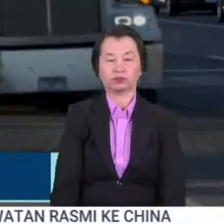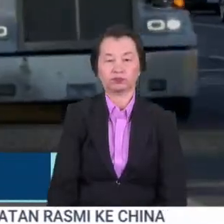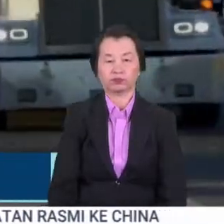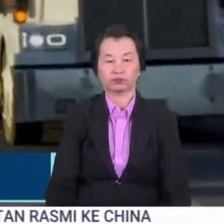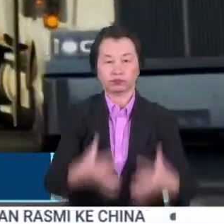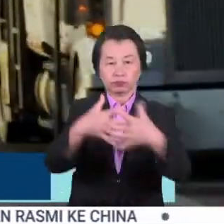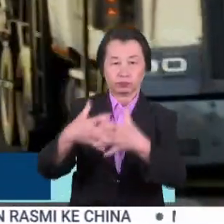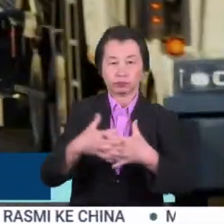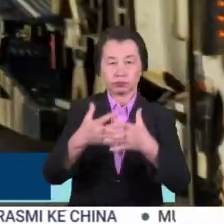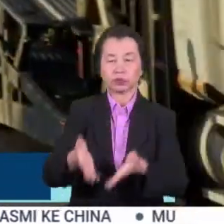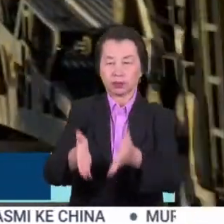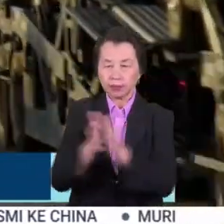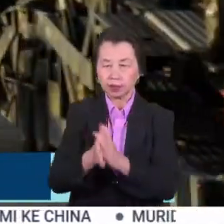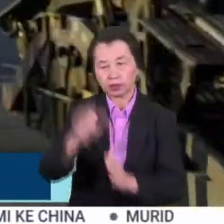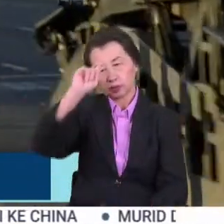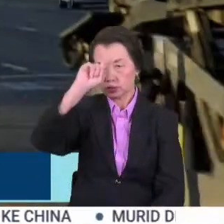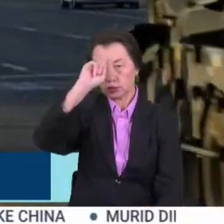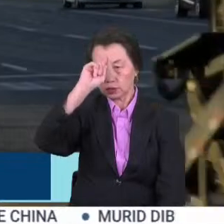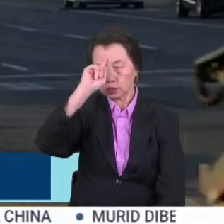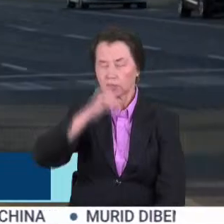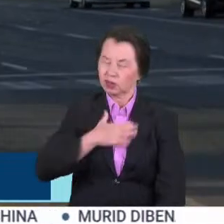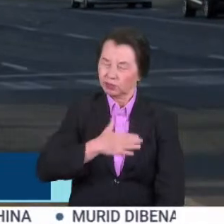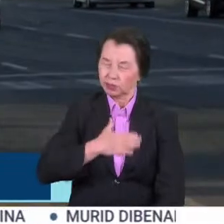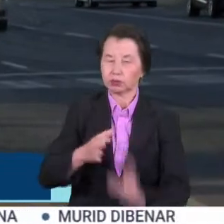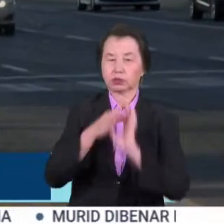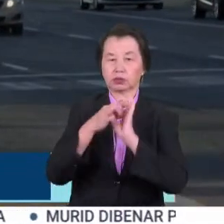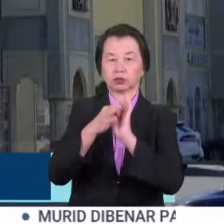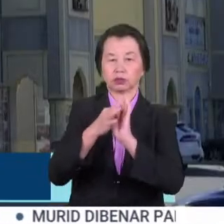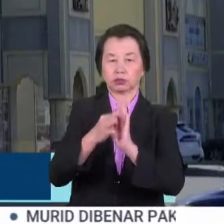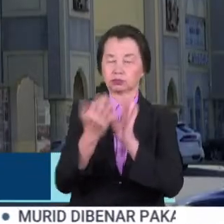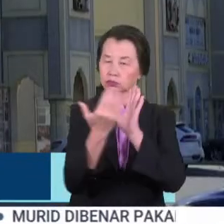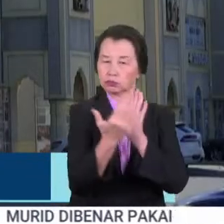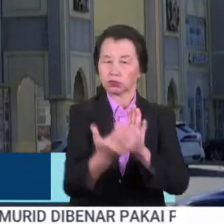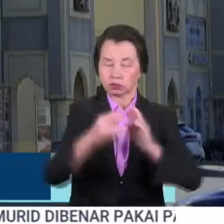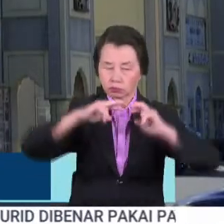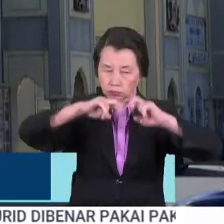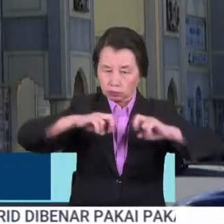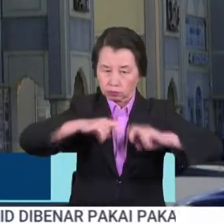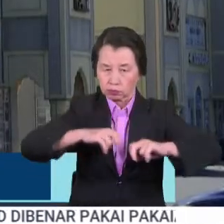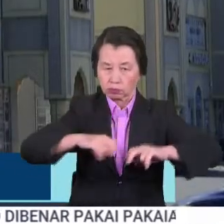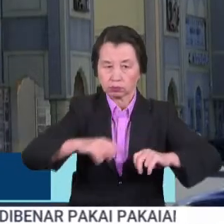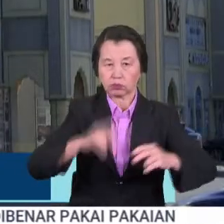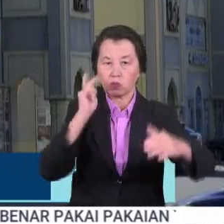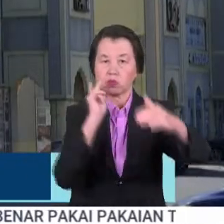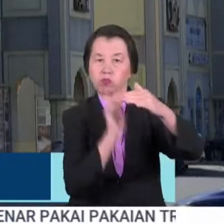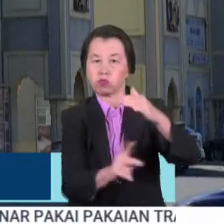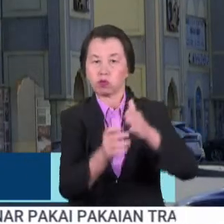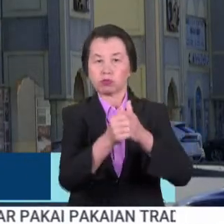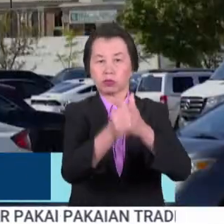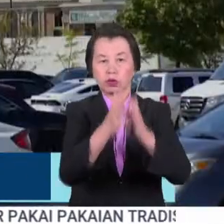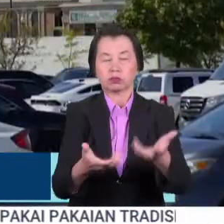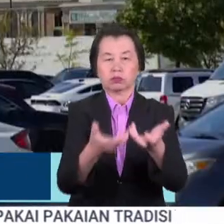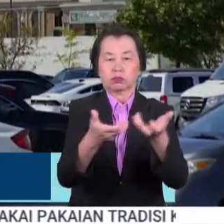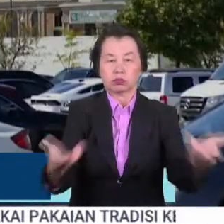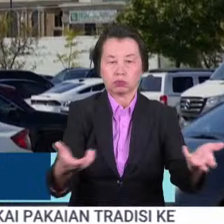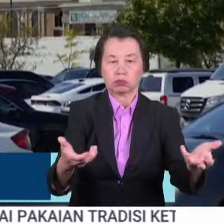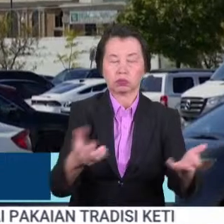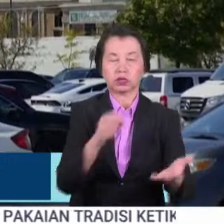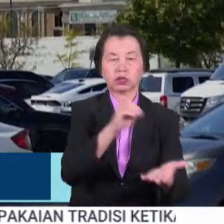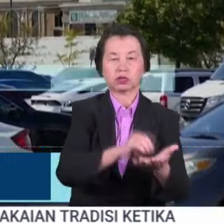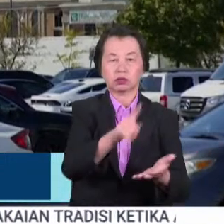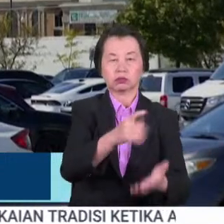Amerika Syarikat menggesa India agar bekerjasama terhadap siasatan pembunuhan pemimpin pemisah Sikh di